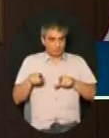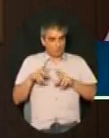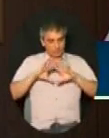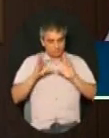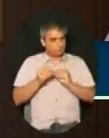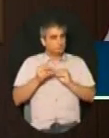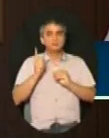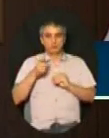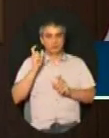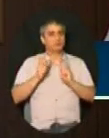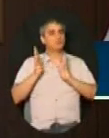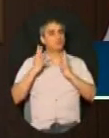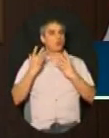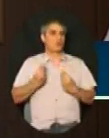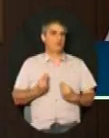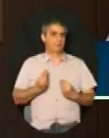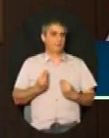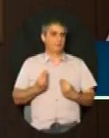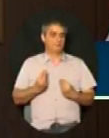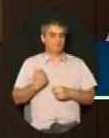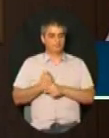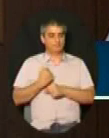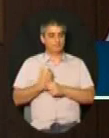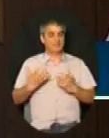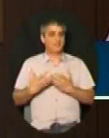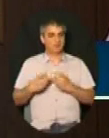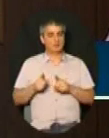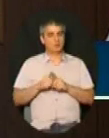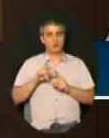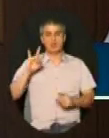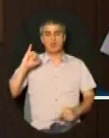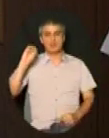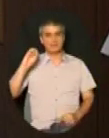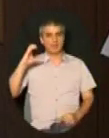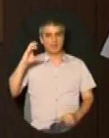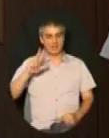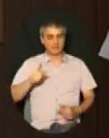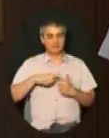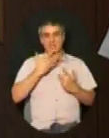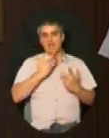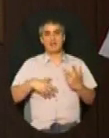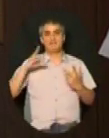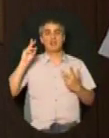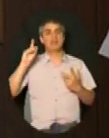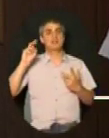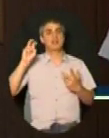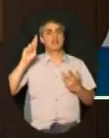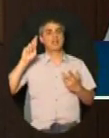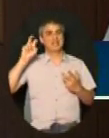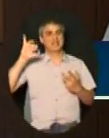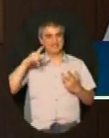באופן כללי, יש שם אנשים מאוד טובים בעשייה חברתית, כמו חיים כץ, כמו הרב דרי, שהוריד את